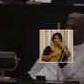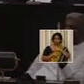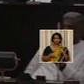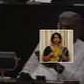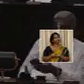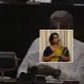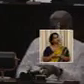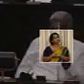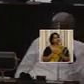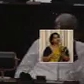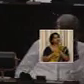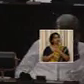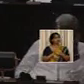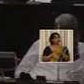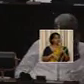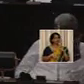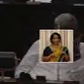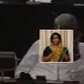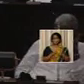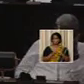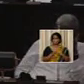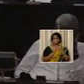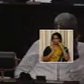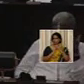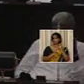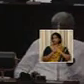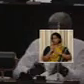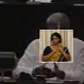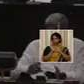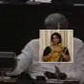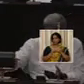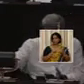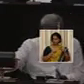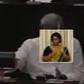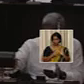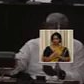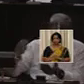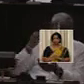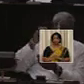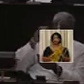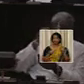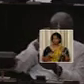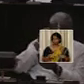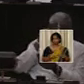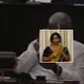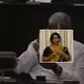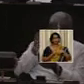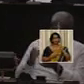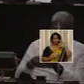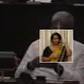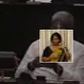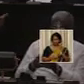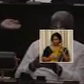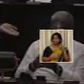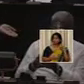වගේම පසුගිය කාලේ පුරාමත් මේ ප්‍රශ්නය පිළිබඳව සාකච්ඡාවට ප්‍රශ්න කිරීමට භාජනය වුණා. දැන් මේ පොහොර ගෙන්වා ගැනීම